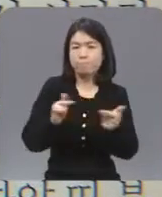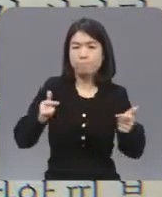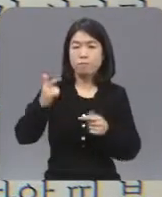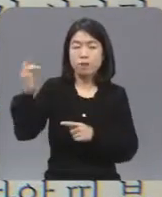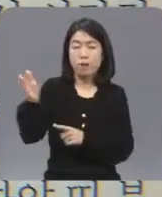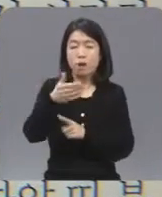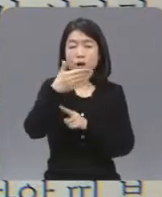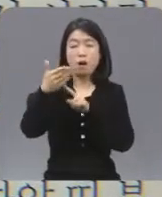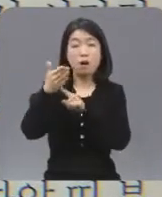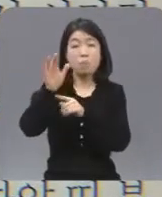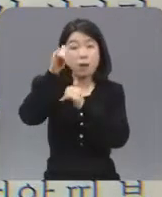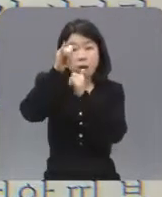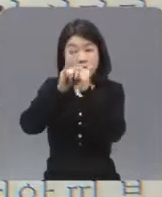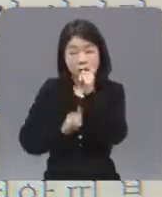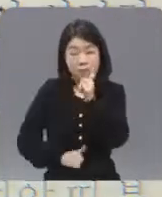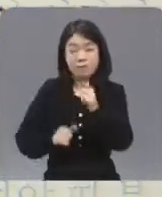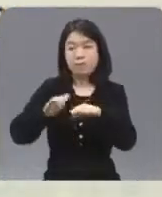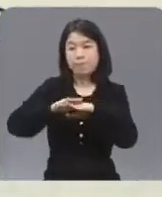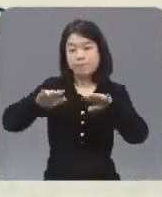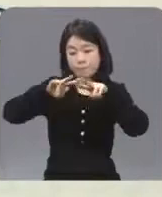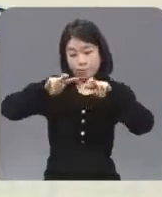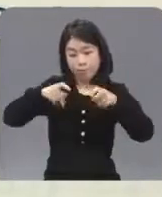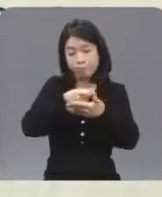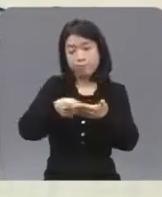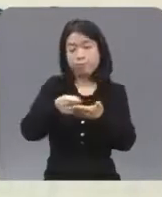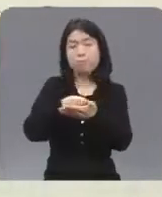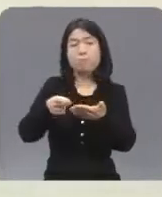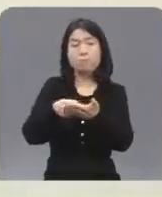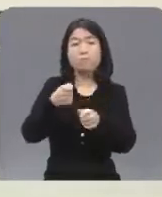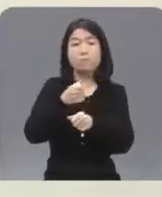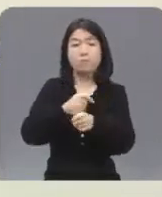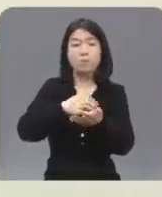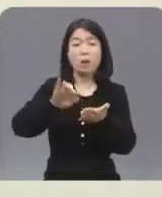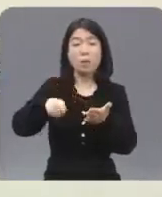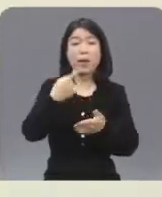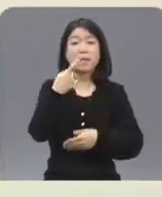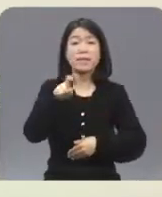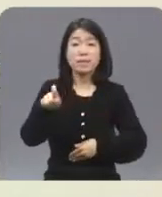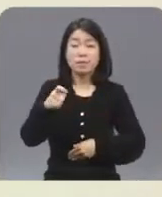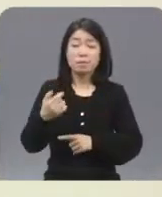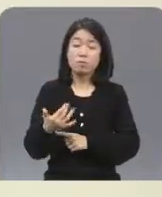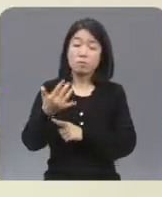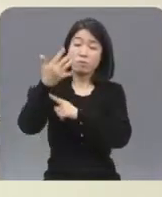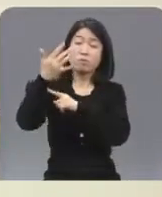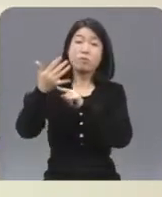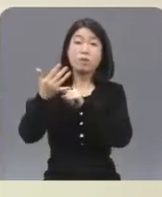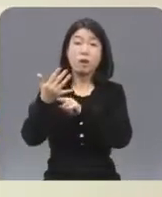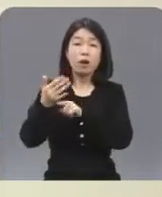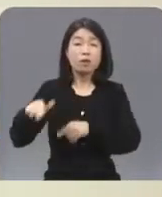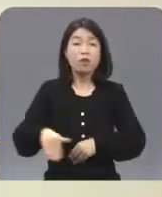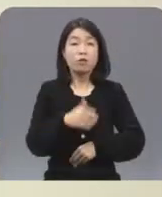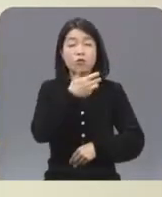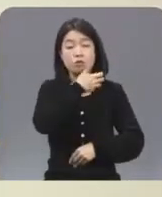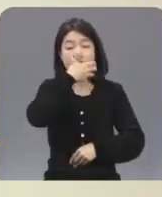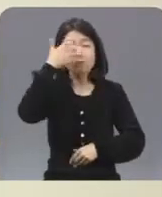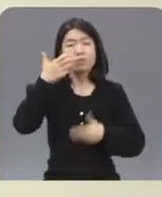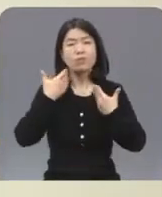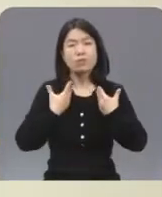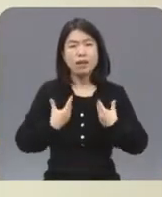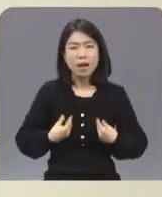담긴 역사를 흥미롭게 풀어냅니다. 110여 개에 이르는 깃발에는 우리의 꿈과